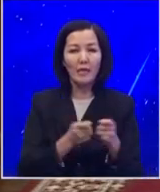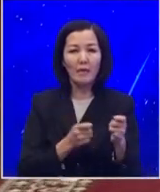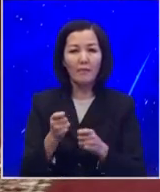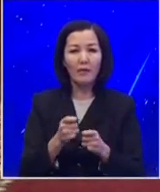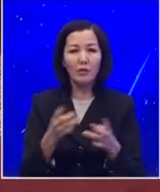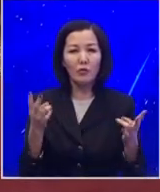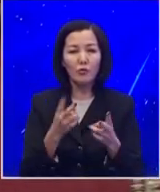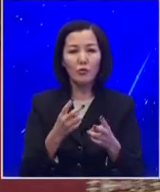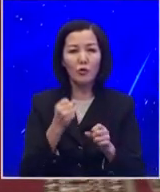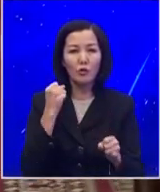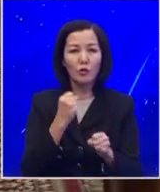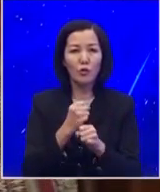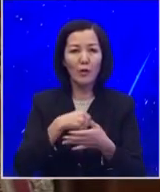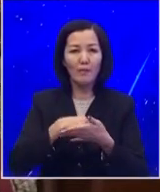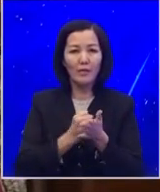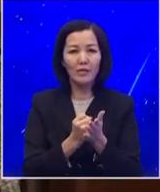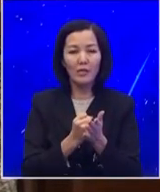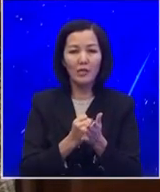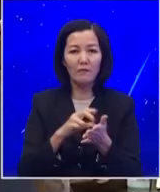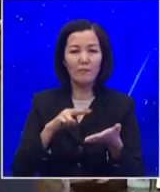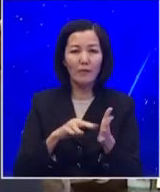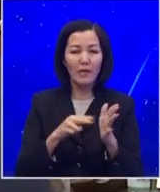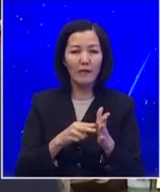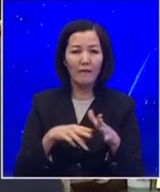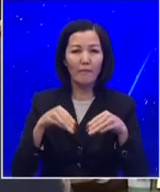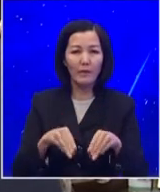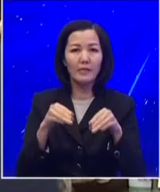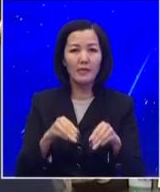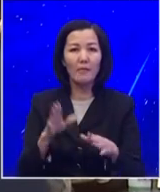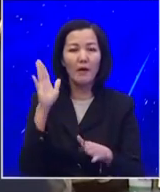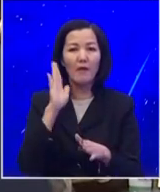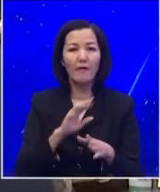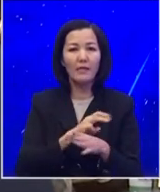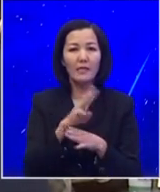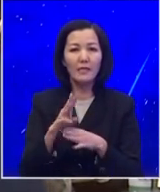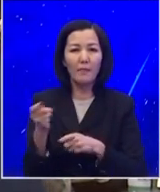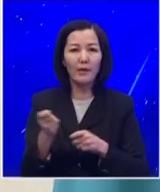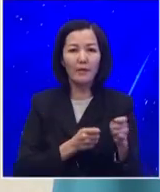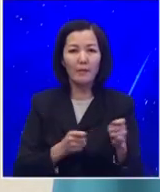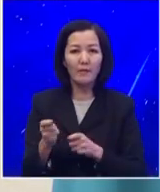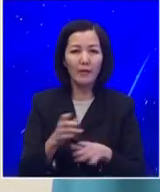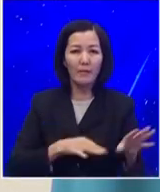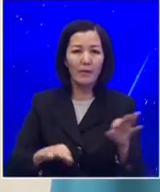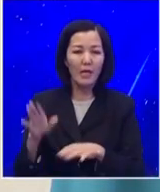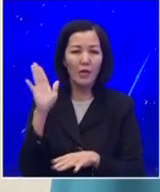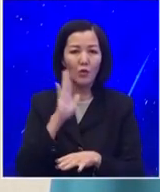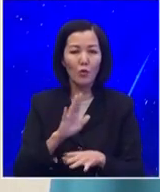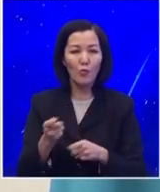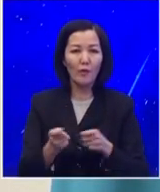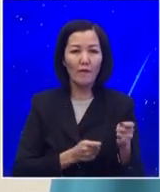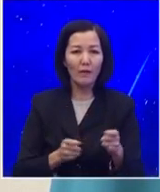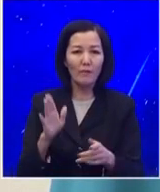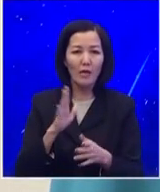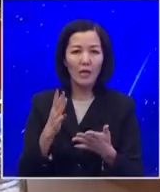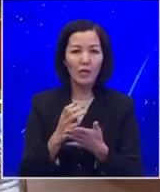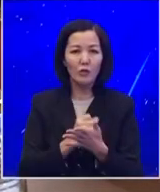придерживаться утвержденных планов посева. Для решения задач водоснабжения правительством разработан проект управления водными